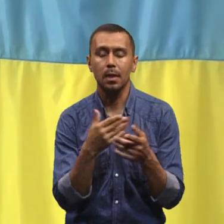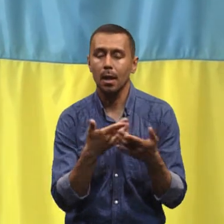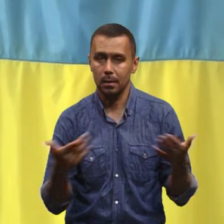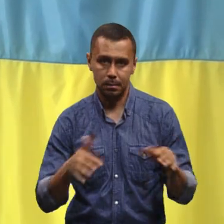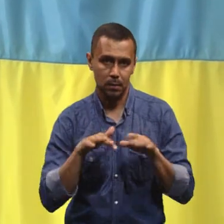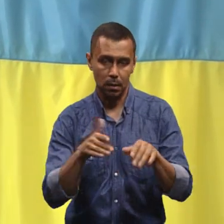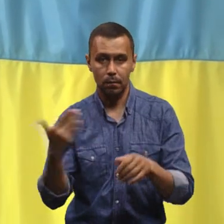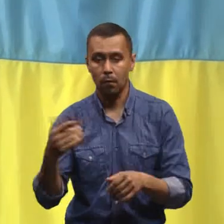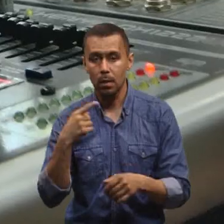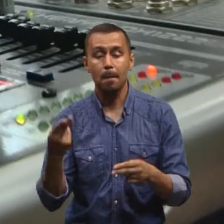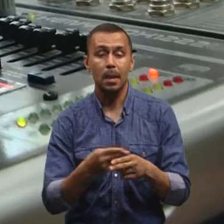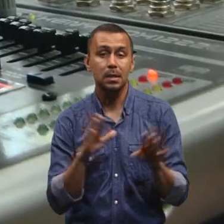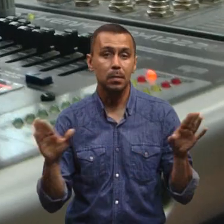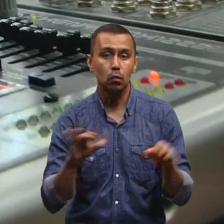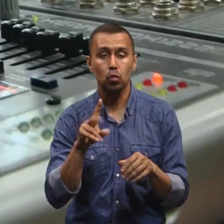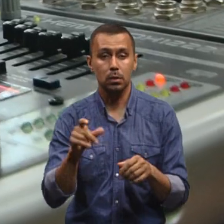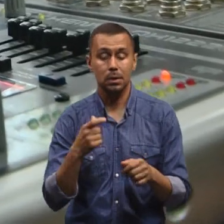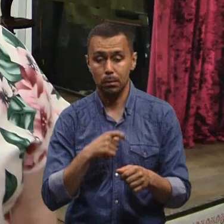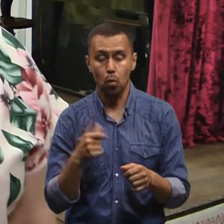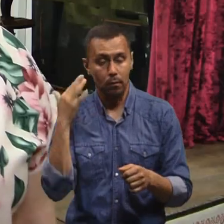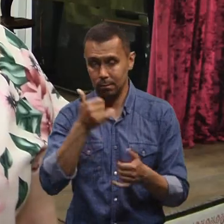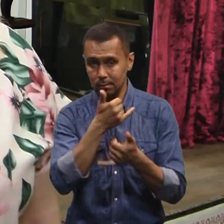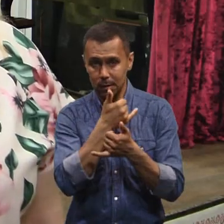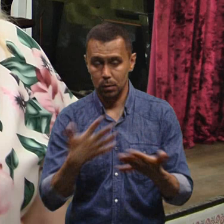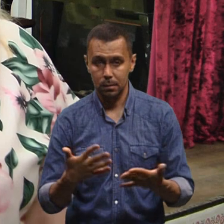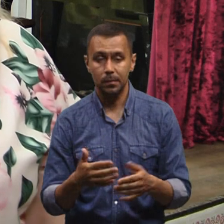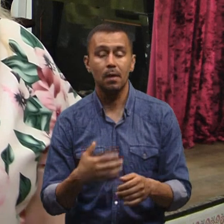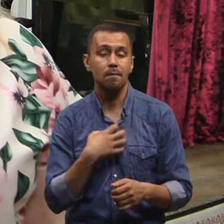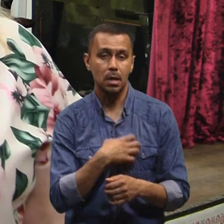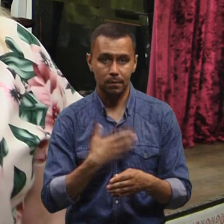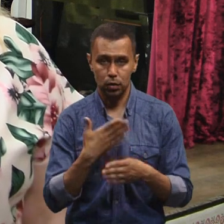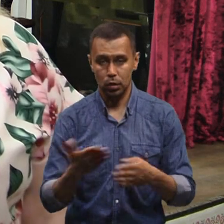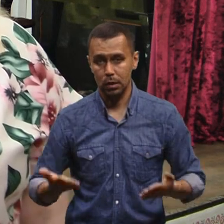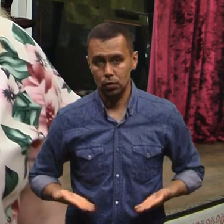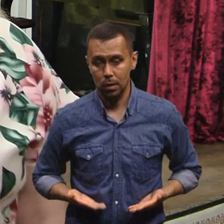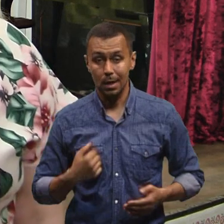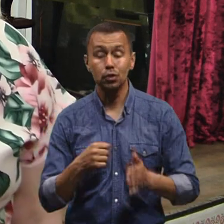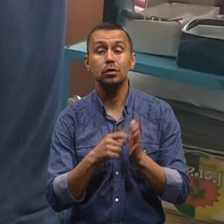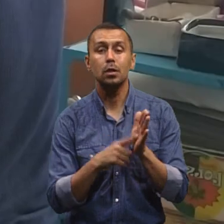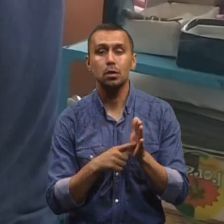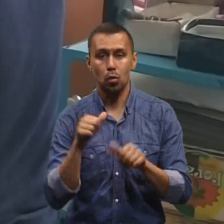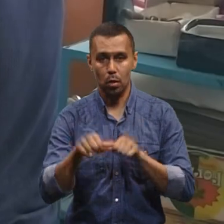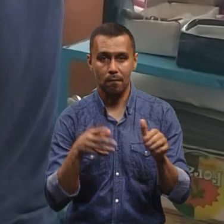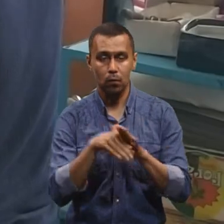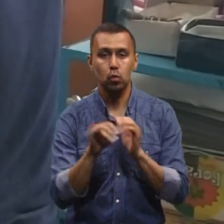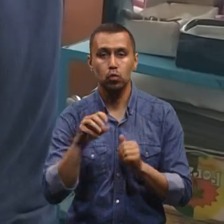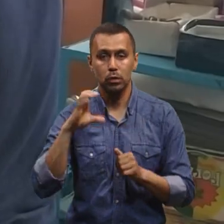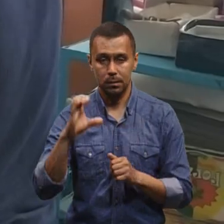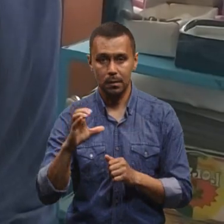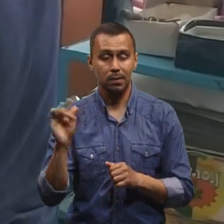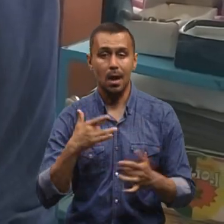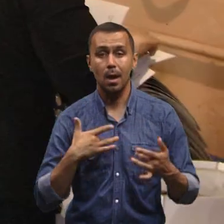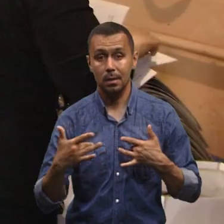заходах. Із її слів, без співу та УТОСу себе не уявляє. Важлива частина життя. Я 16 років в УТОСі. Усі артисти